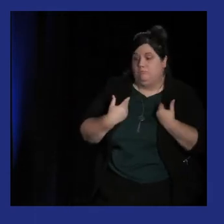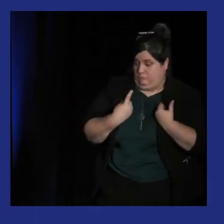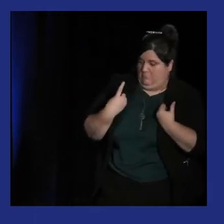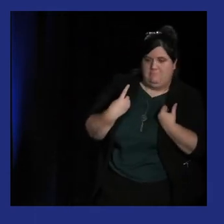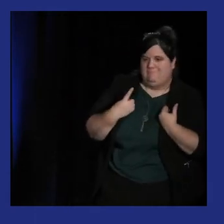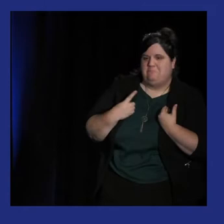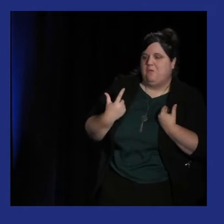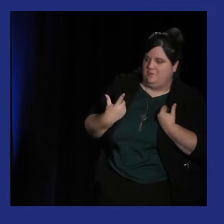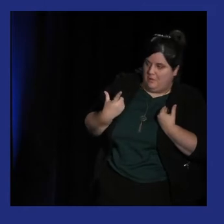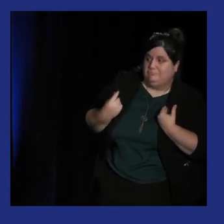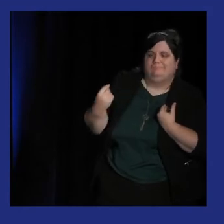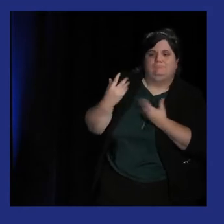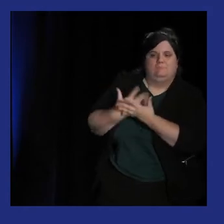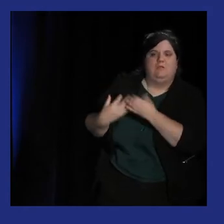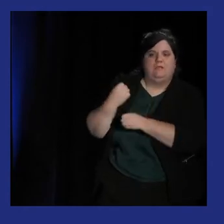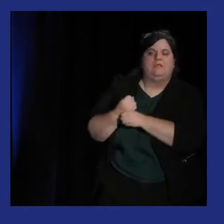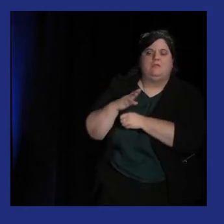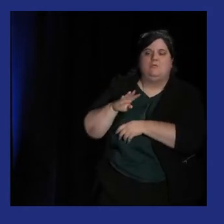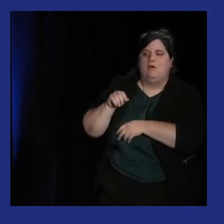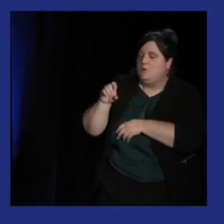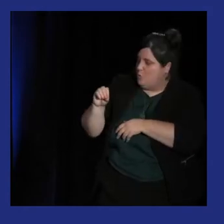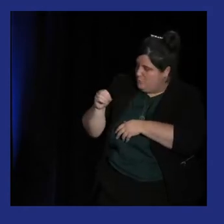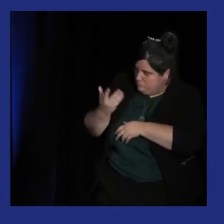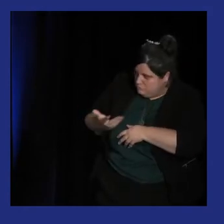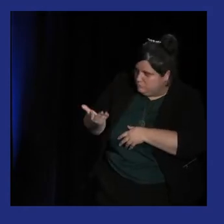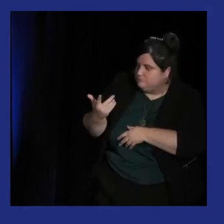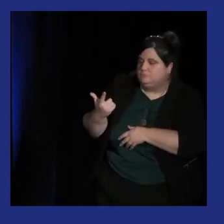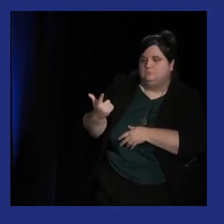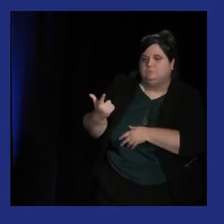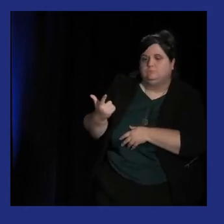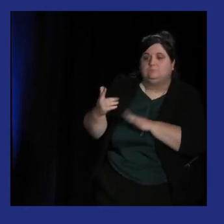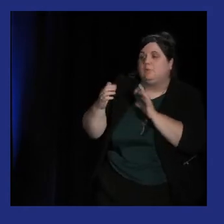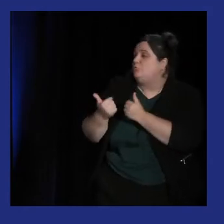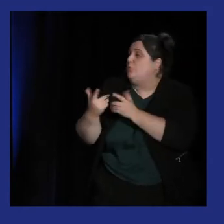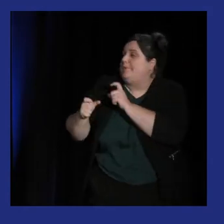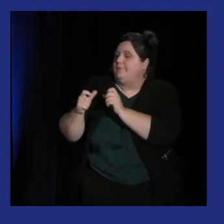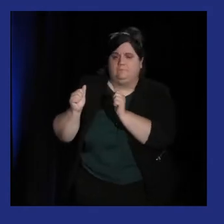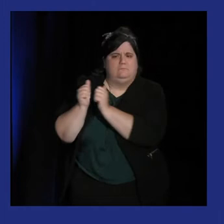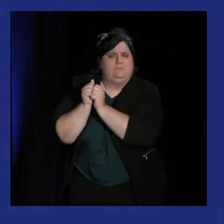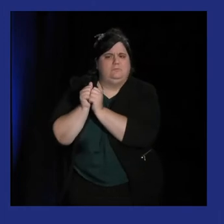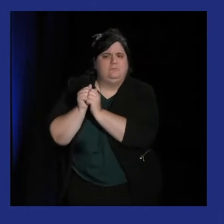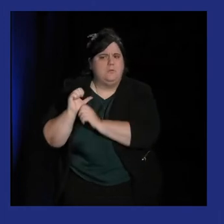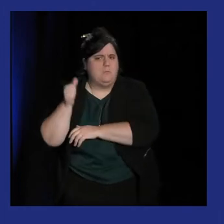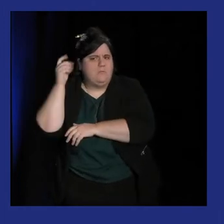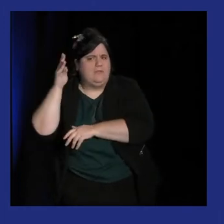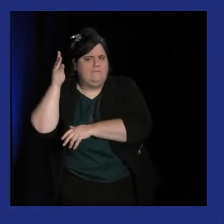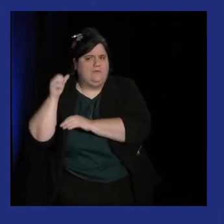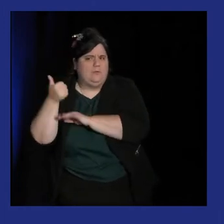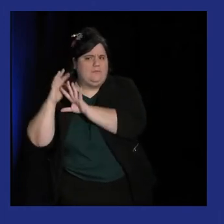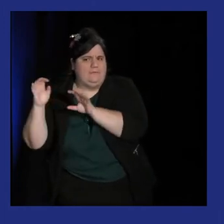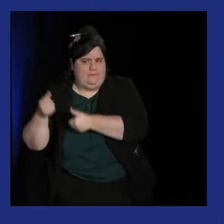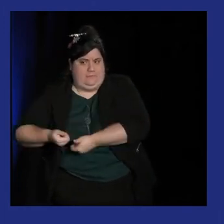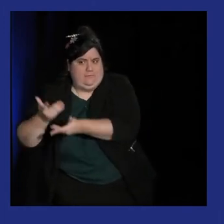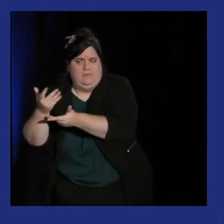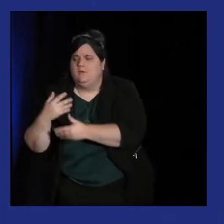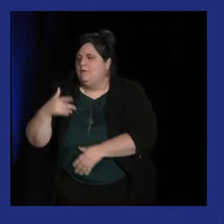monté wayo mais on a tous eu une sorte de convergence alors ça a été dit à la première conférence donc c'était sous l'impulsion de